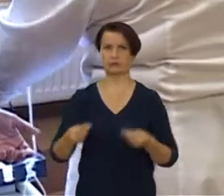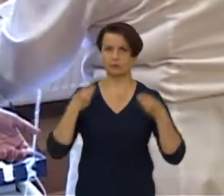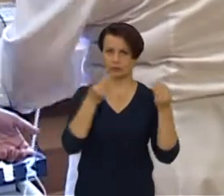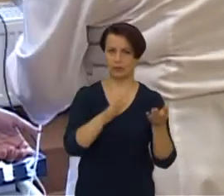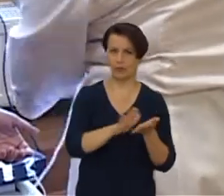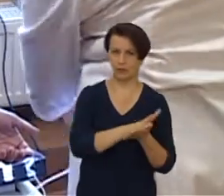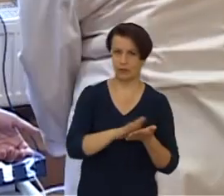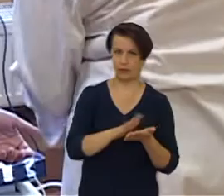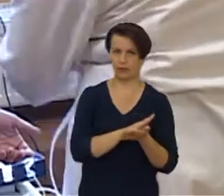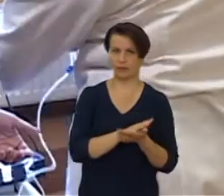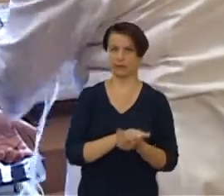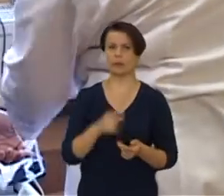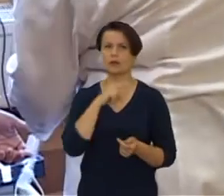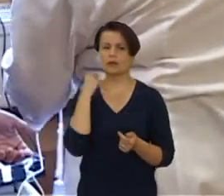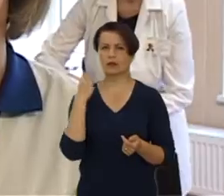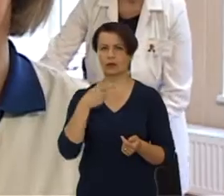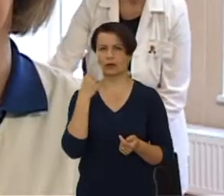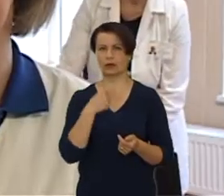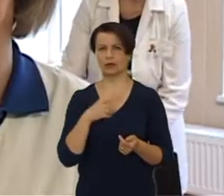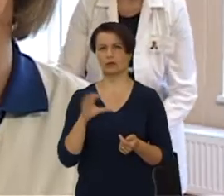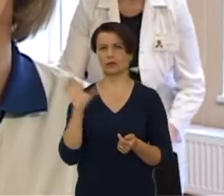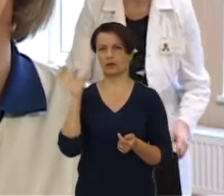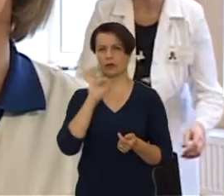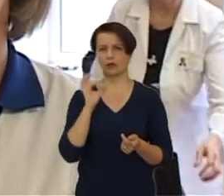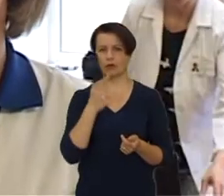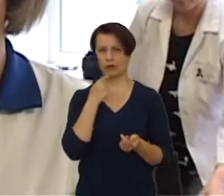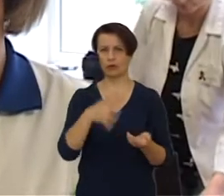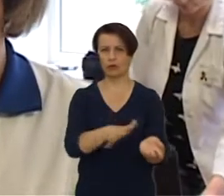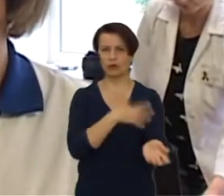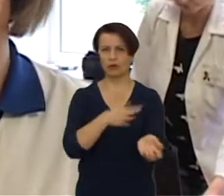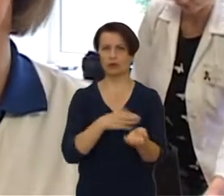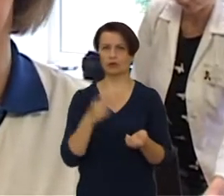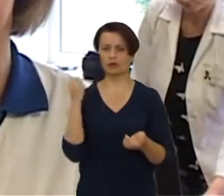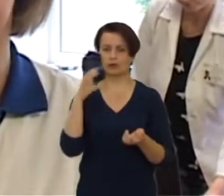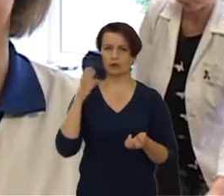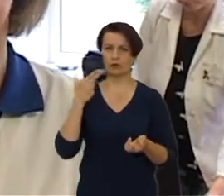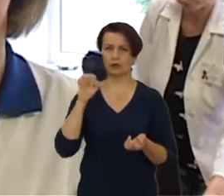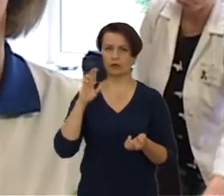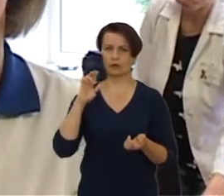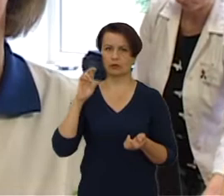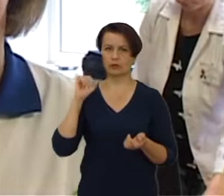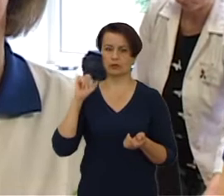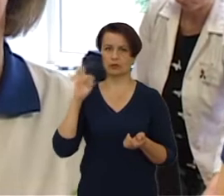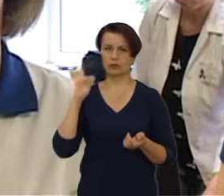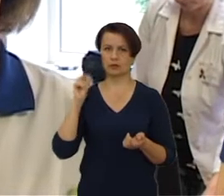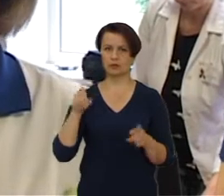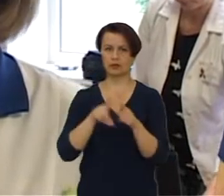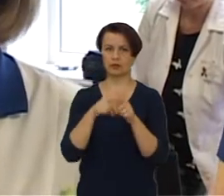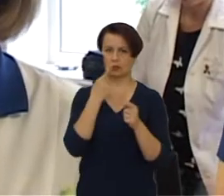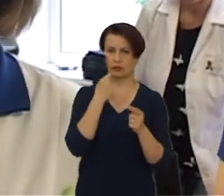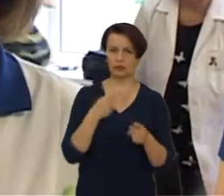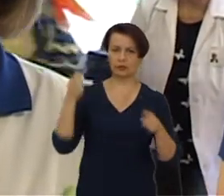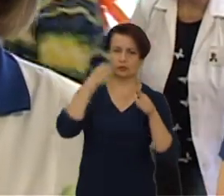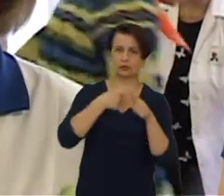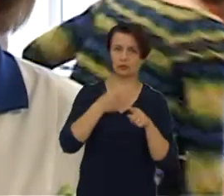daug kalbama pastaruoju metu apie kraujo donorystę, apie kraujo ir jo